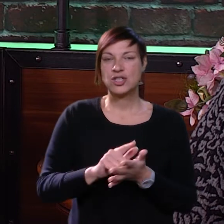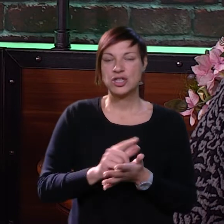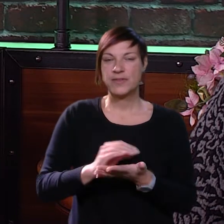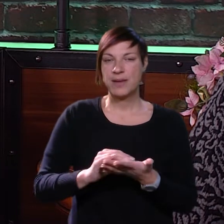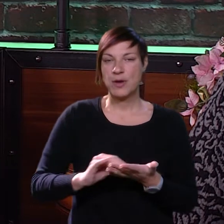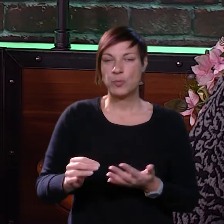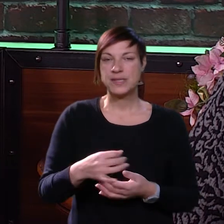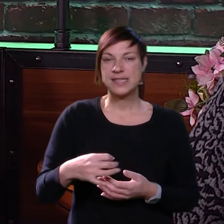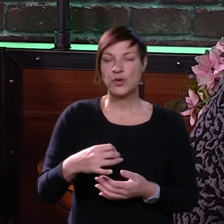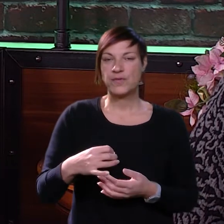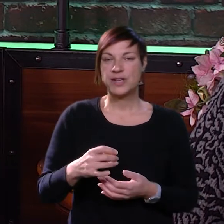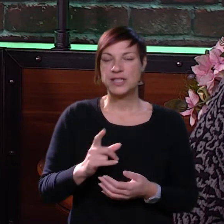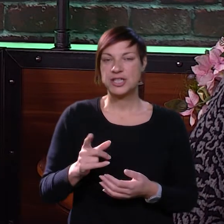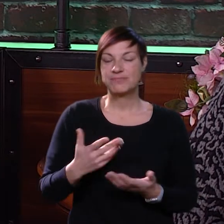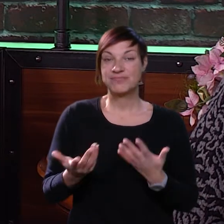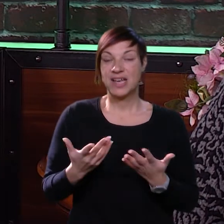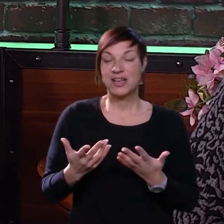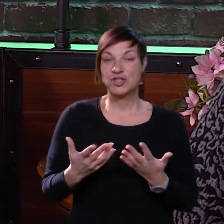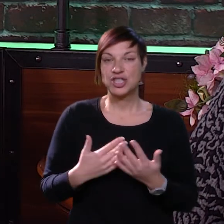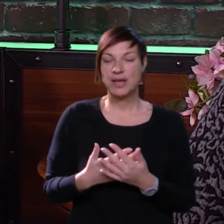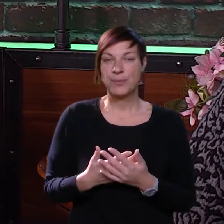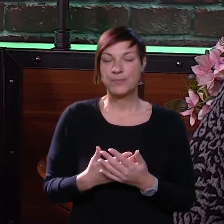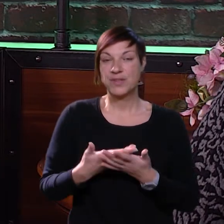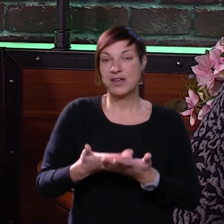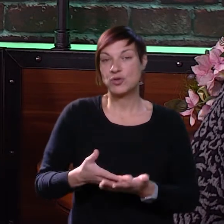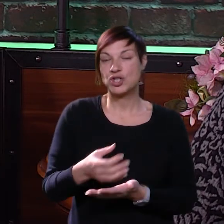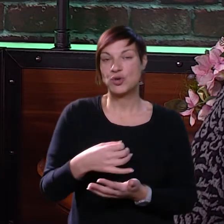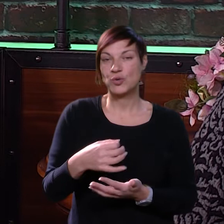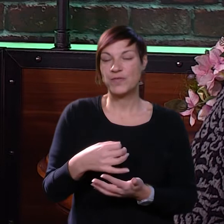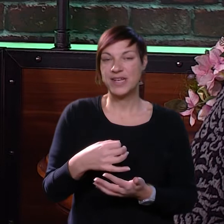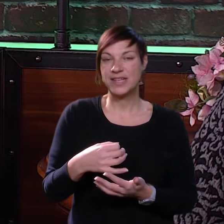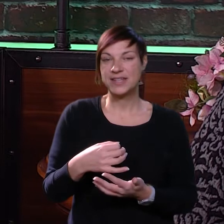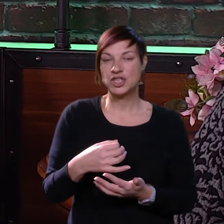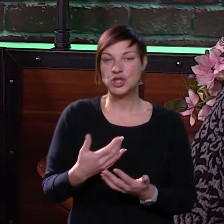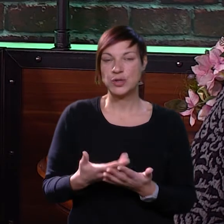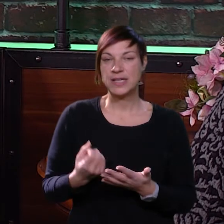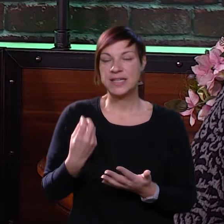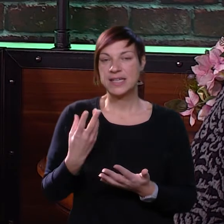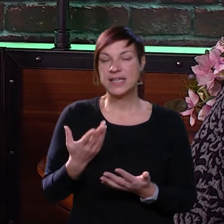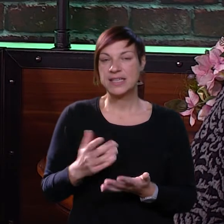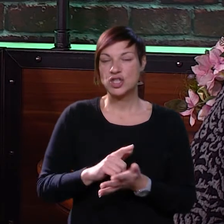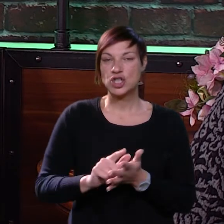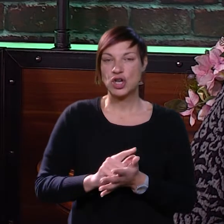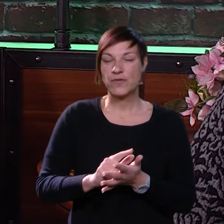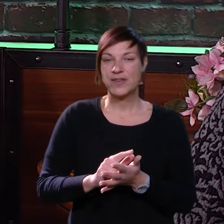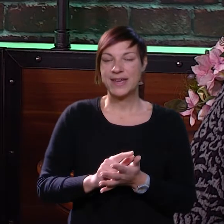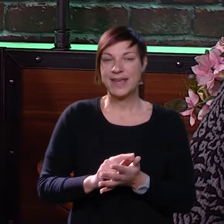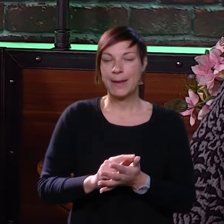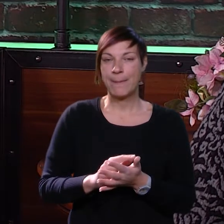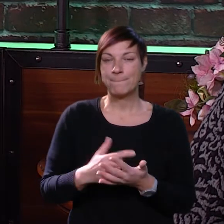došao taj moment upisa u vrtić, pa onda nisu, kako će on u vrtiću, pa i kad je došao